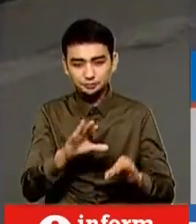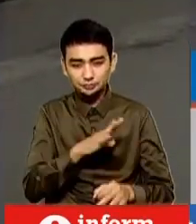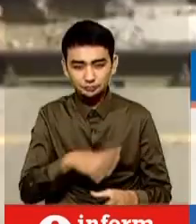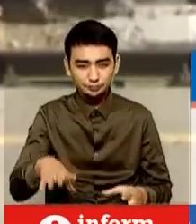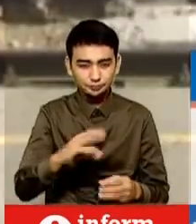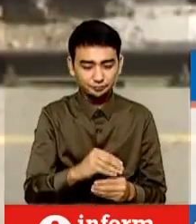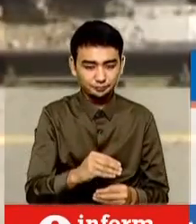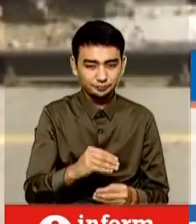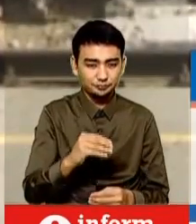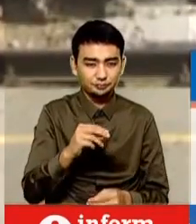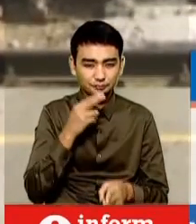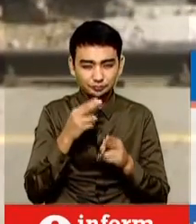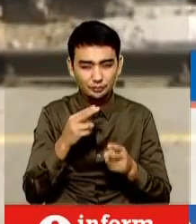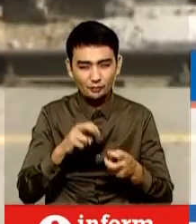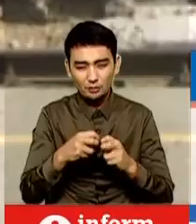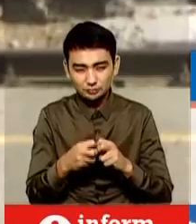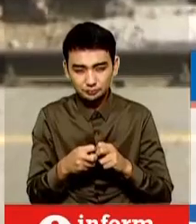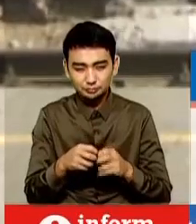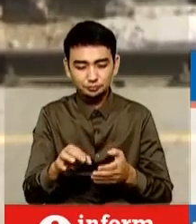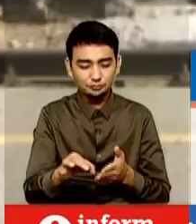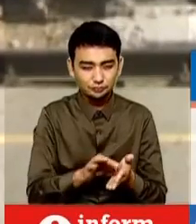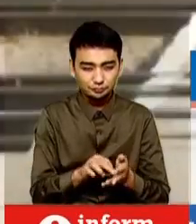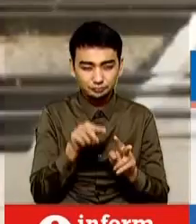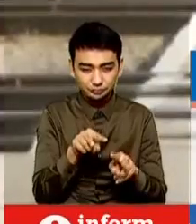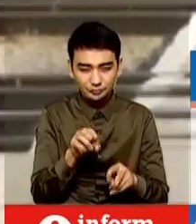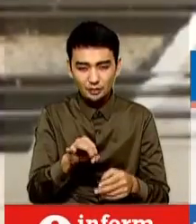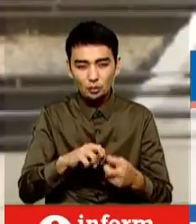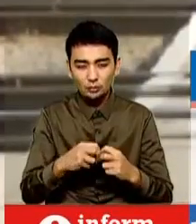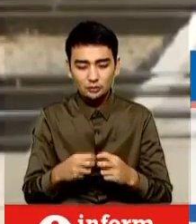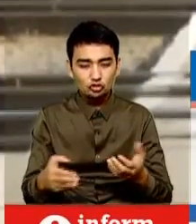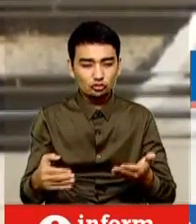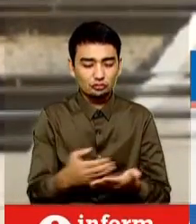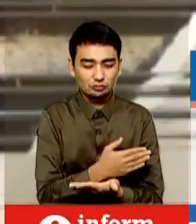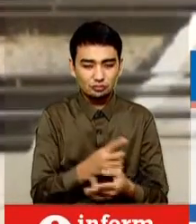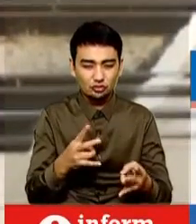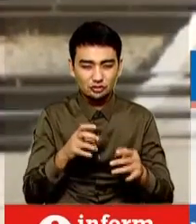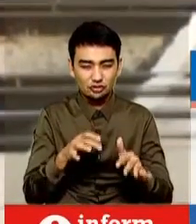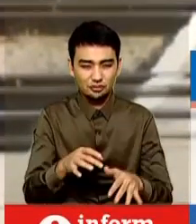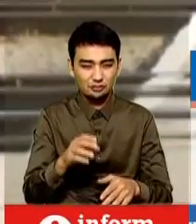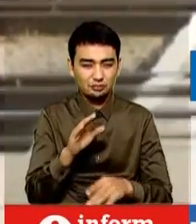барлық шағымдарды жедел қарап, кедергілерді жою туралы шаралар қажеттігіне тоқталды.